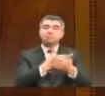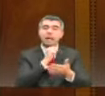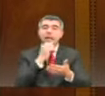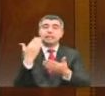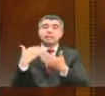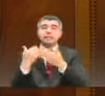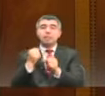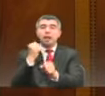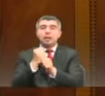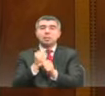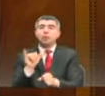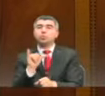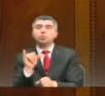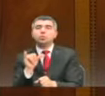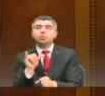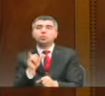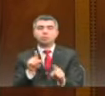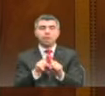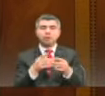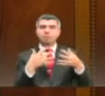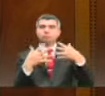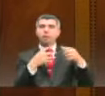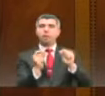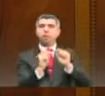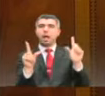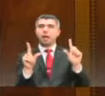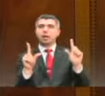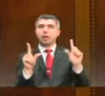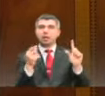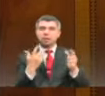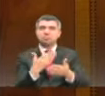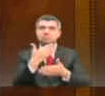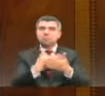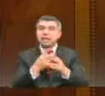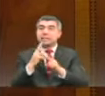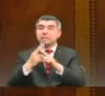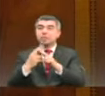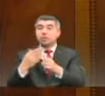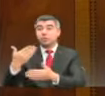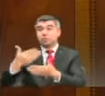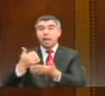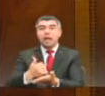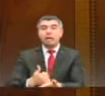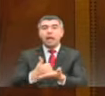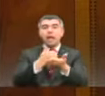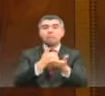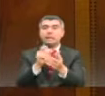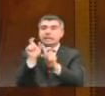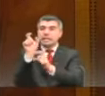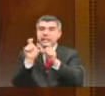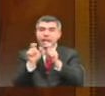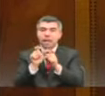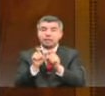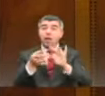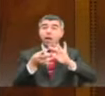والمؤسسات العمومية لتكريس الشفافية وتعميم نشر لوائح المستفيدين من الدعم العمومي وإحداث بوابة